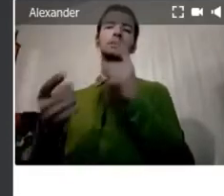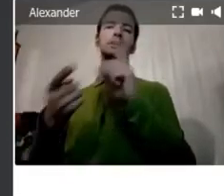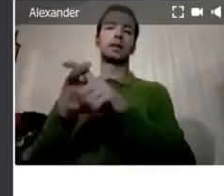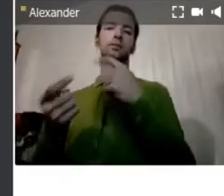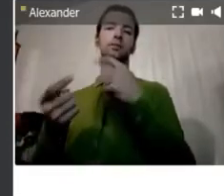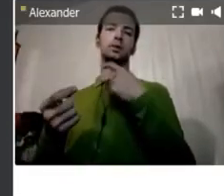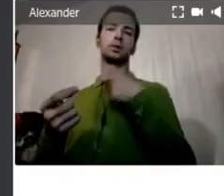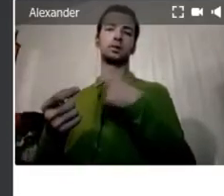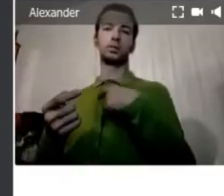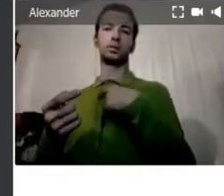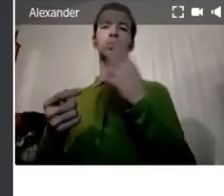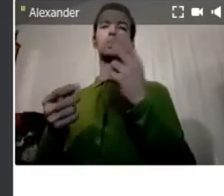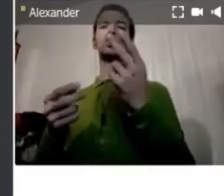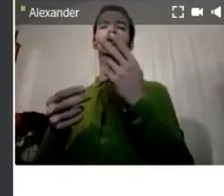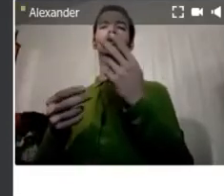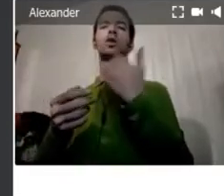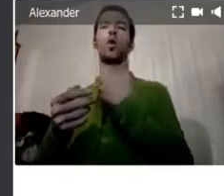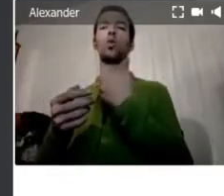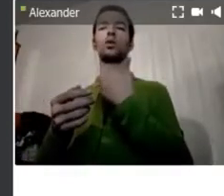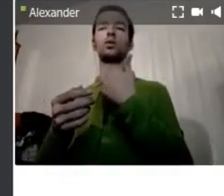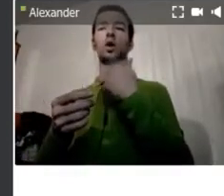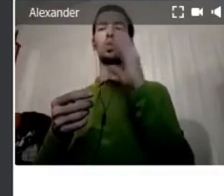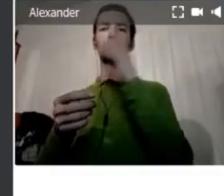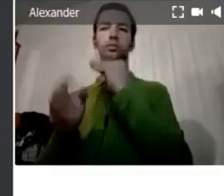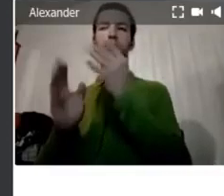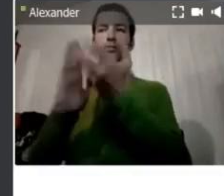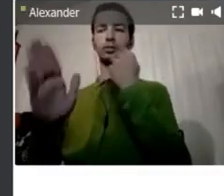Итак, коротко